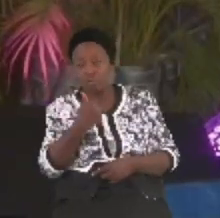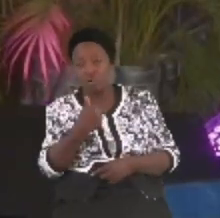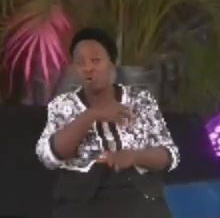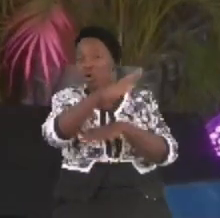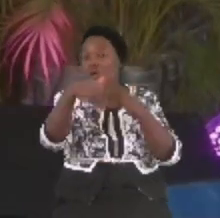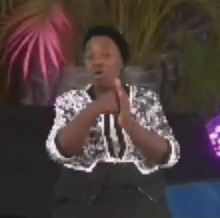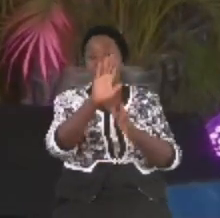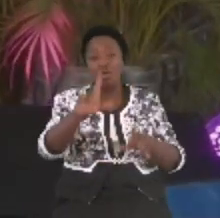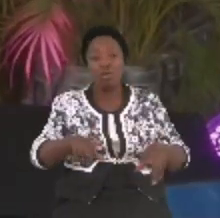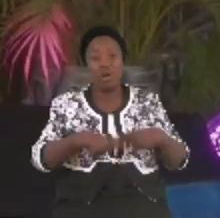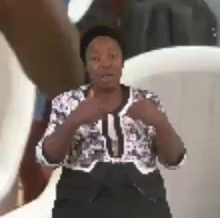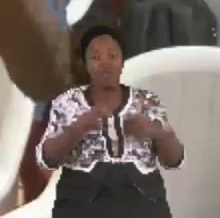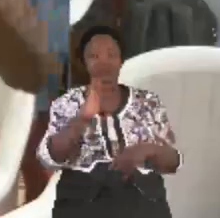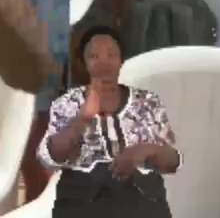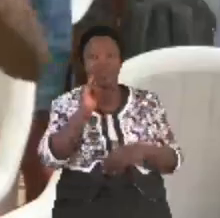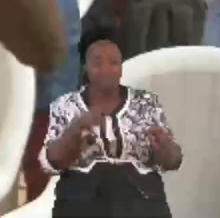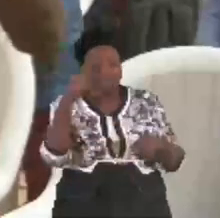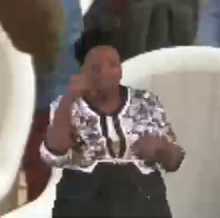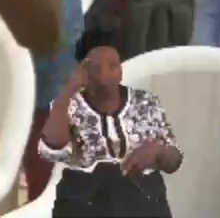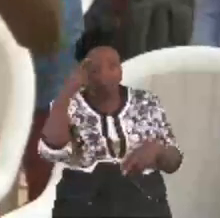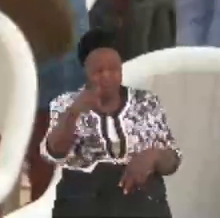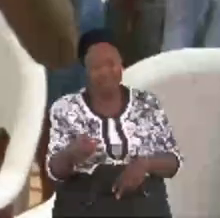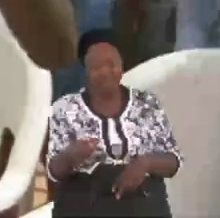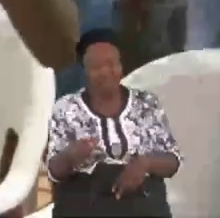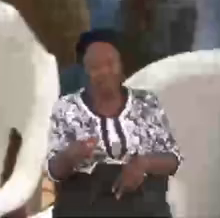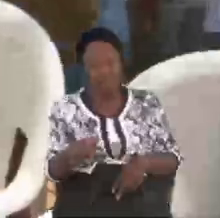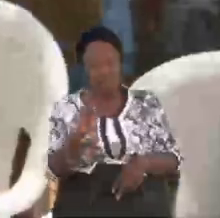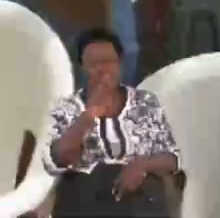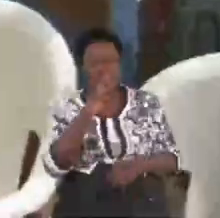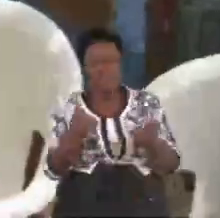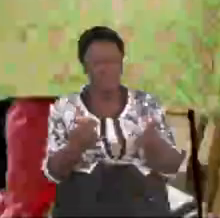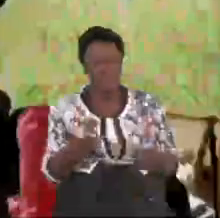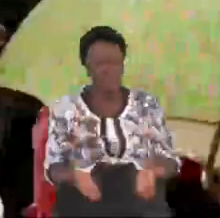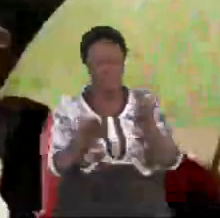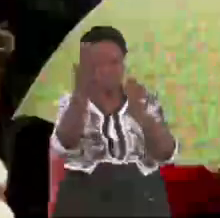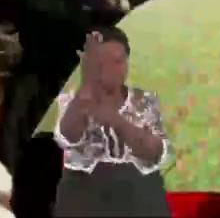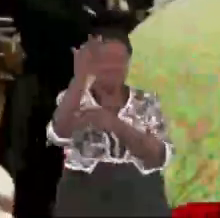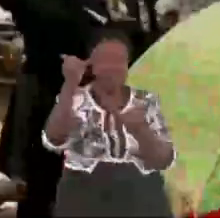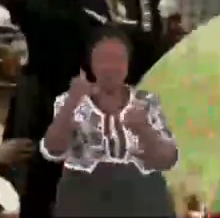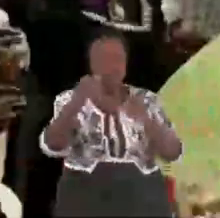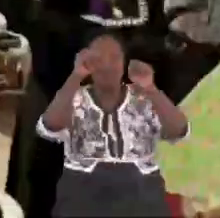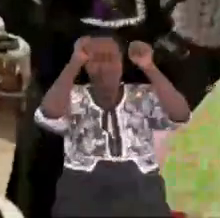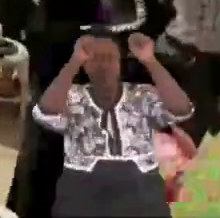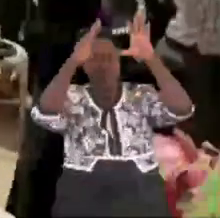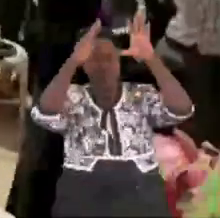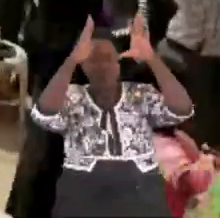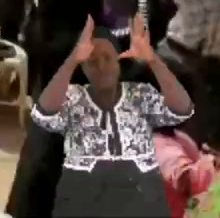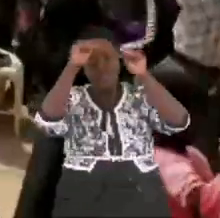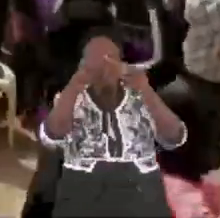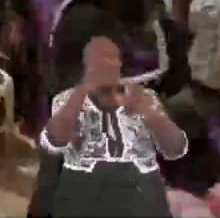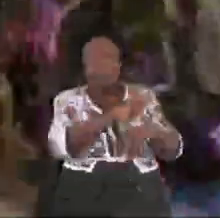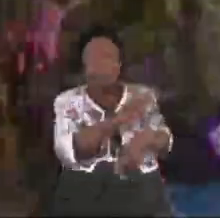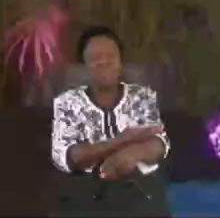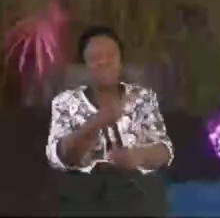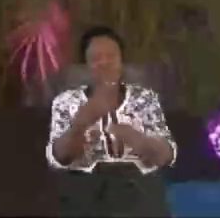ta vie. Disponible pour toi. Où es-tu là? Lève cette main, Père, au nom puissant de